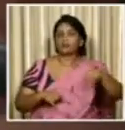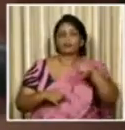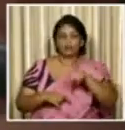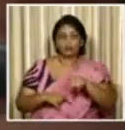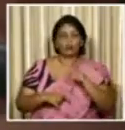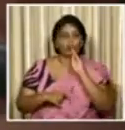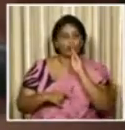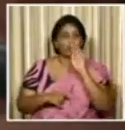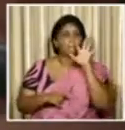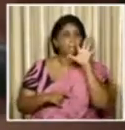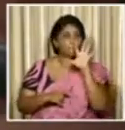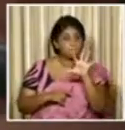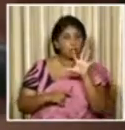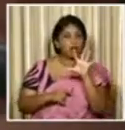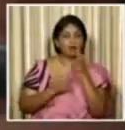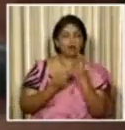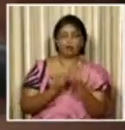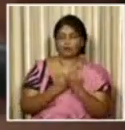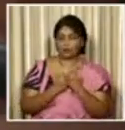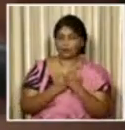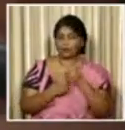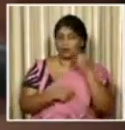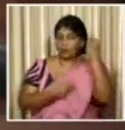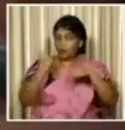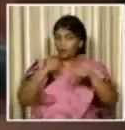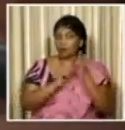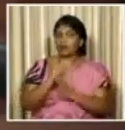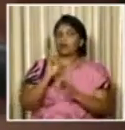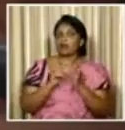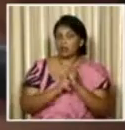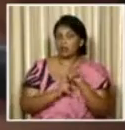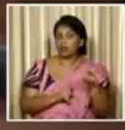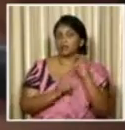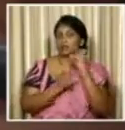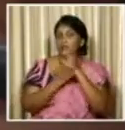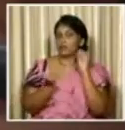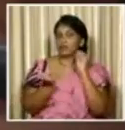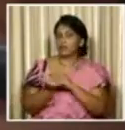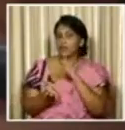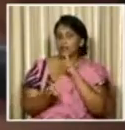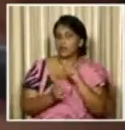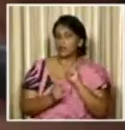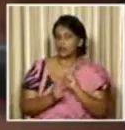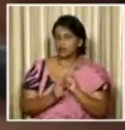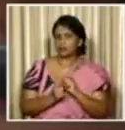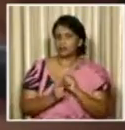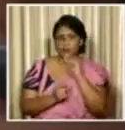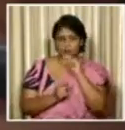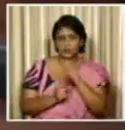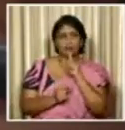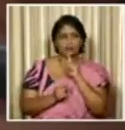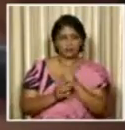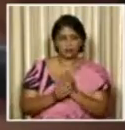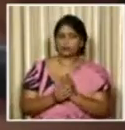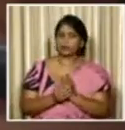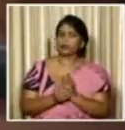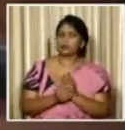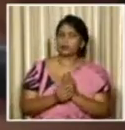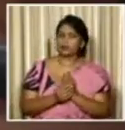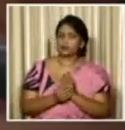අවම වශයෙන් පස් දෙනෙක් ගන්න ඕන. පැමිණ සිටින මන්ත්‍රීවරුන්ගේ කියලා ව්‍යවස්ථාවේ දාන්නේ ඇයි? මේක ඉතා පැහැදිලිව සඳහන් කරනවා.